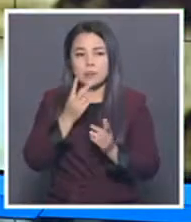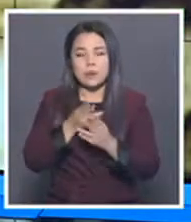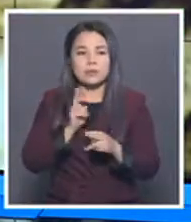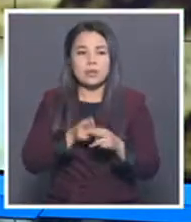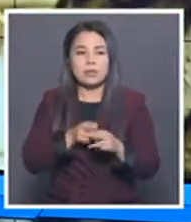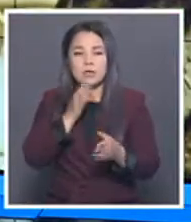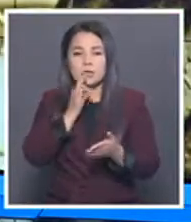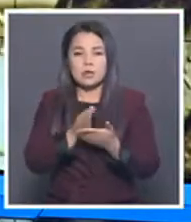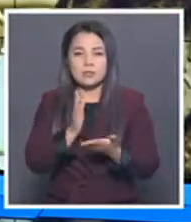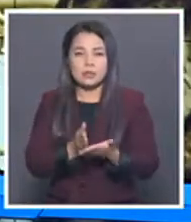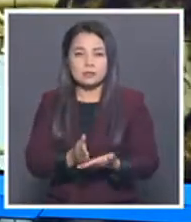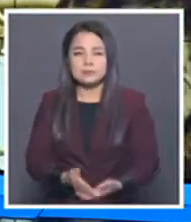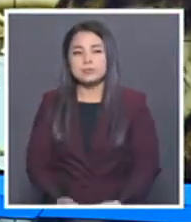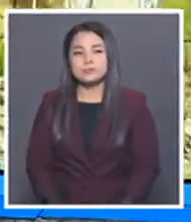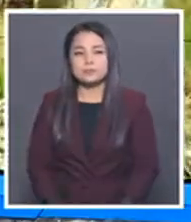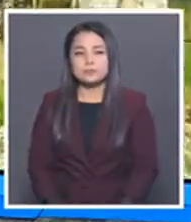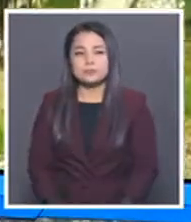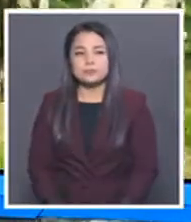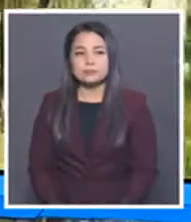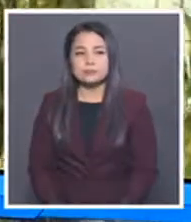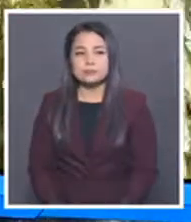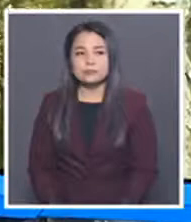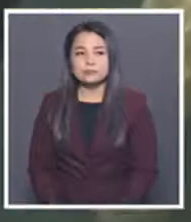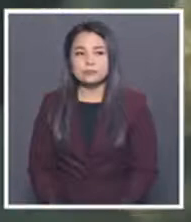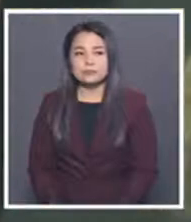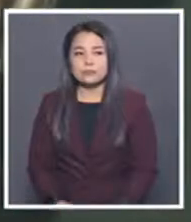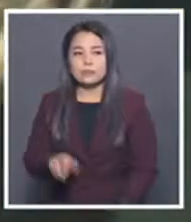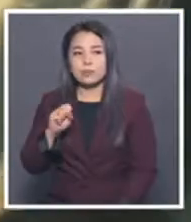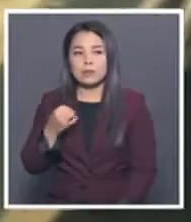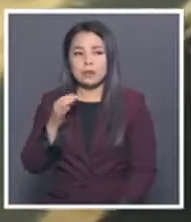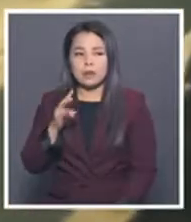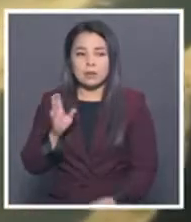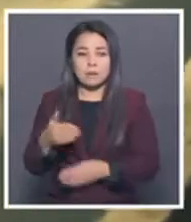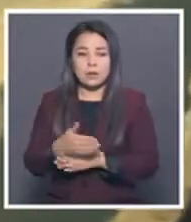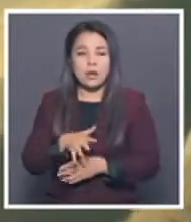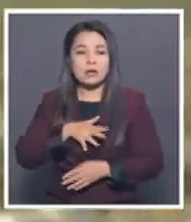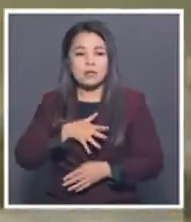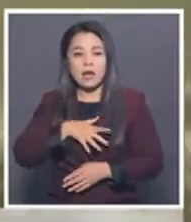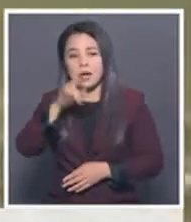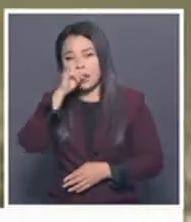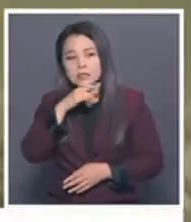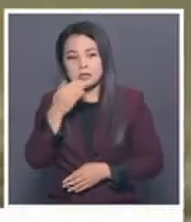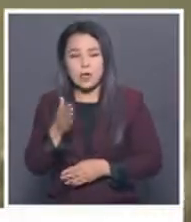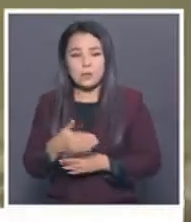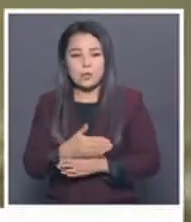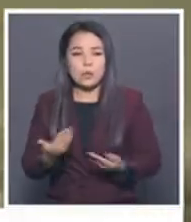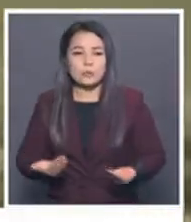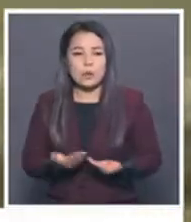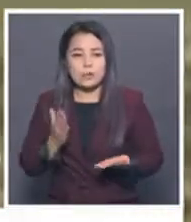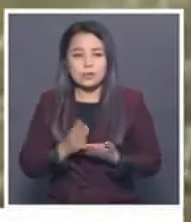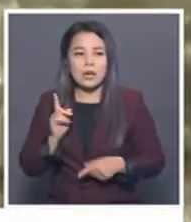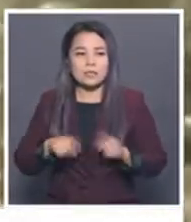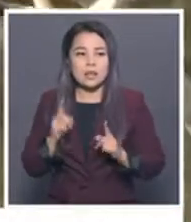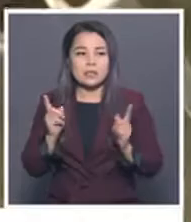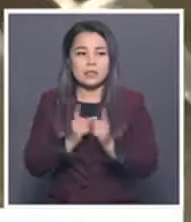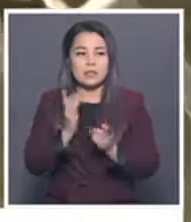отыр. Толығырақ Раушан Сайлауқызының материалы. Майқан балығы әлемде Канадада және Қазақтың Марқа көлінде ғана өмір сүреді. Сирек